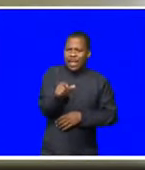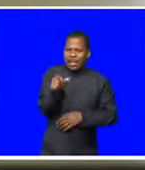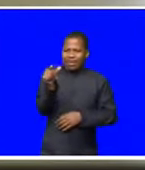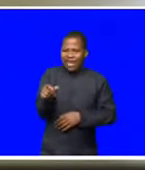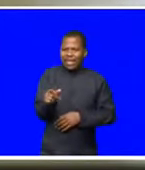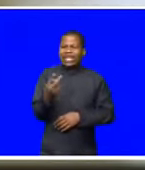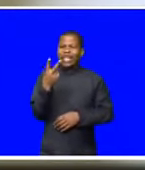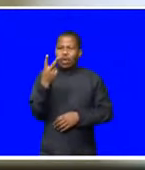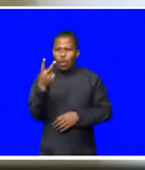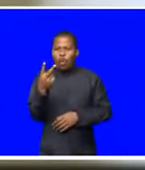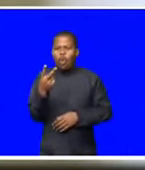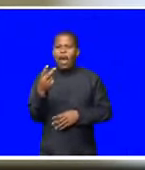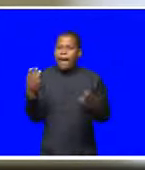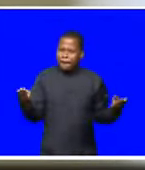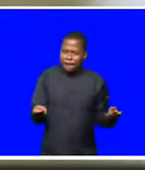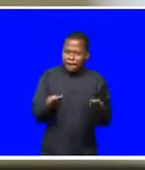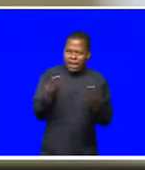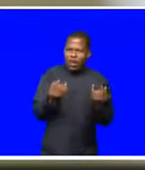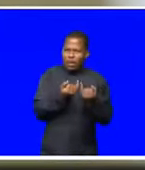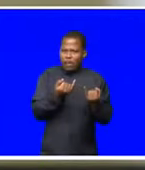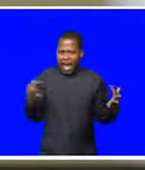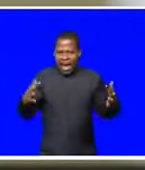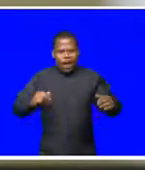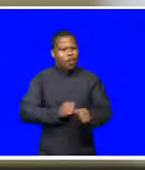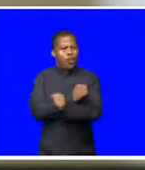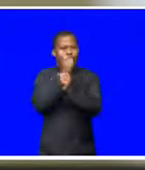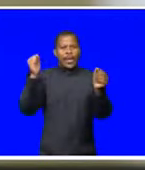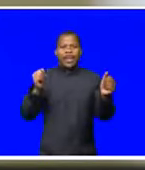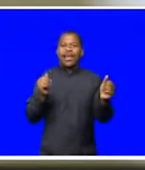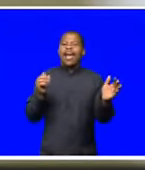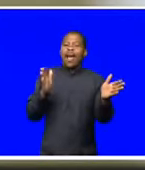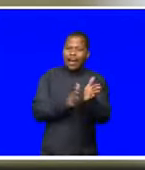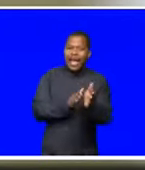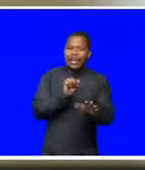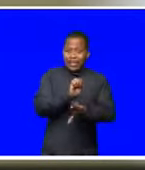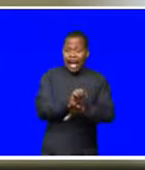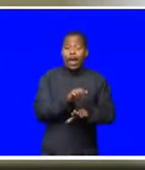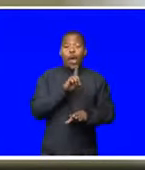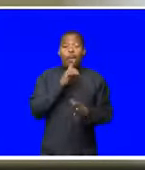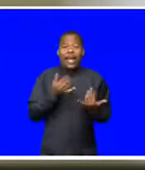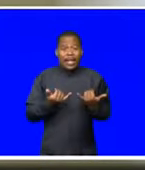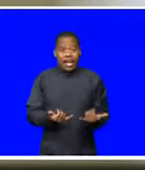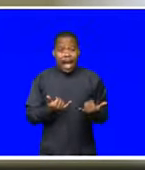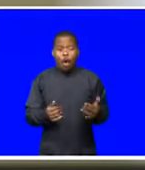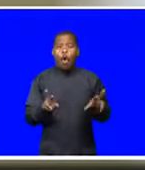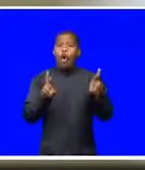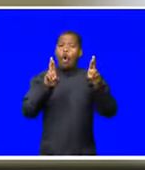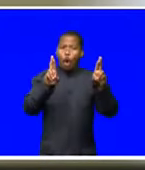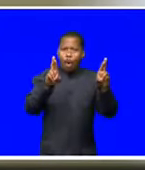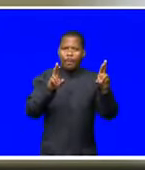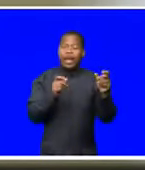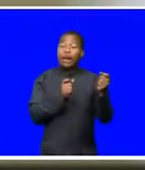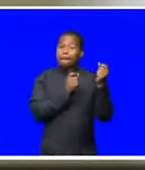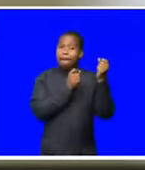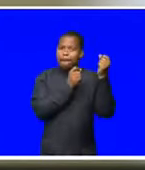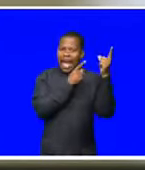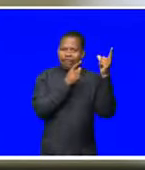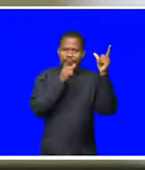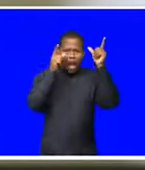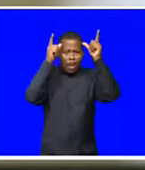ningaka nje asathi ukuthi senicoshe bangakhe madimoni lasahambile lacabane nalivele